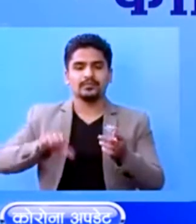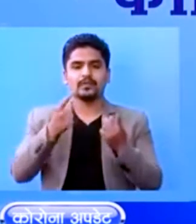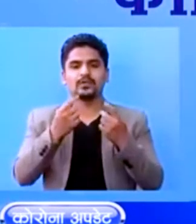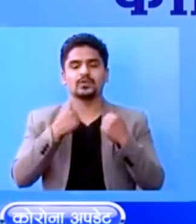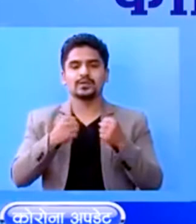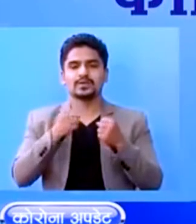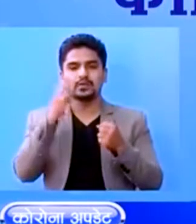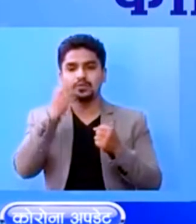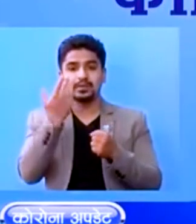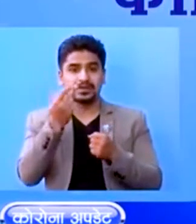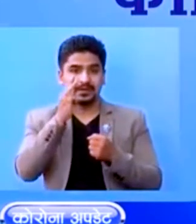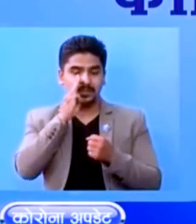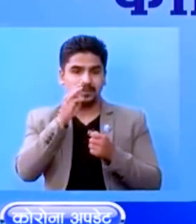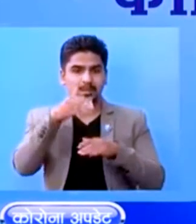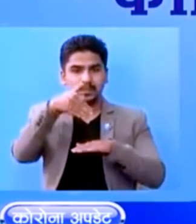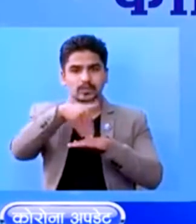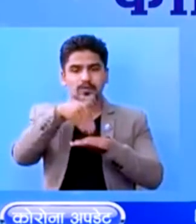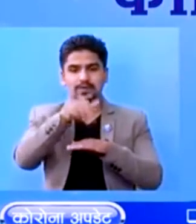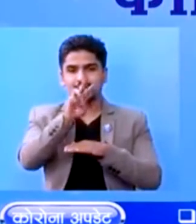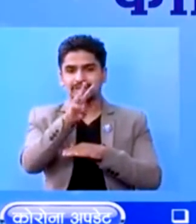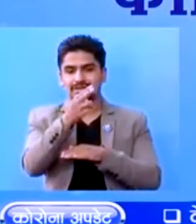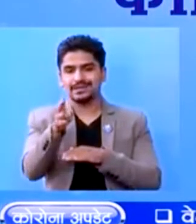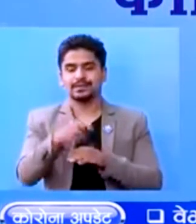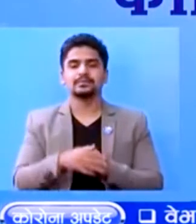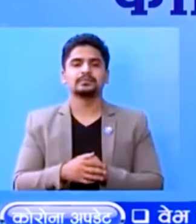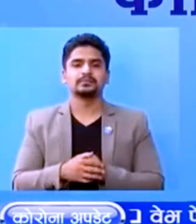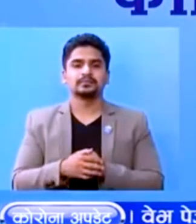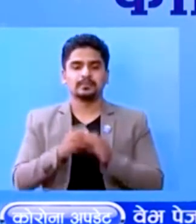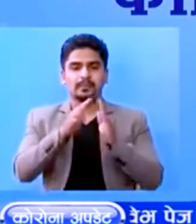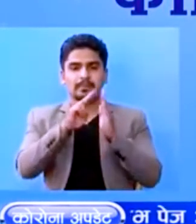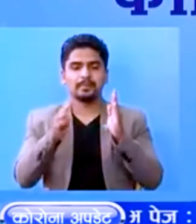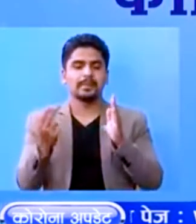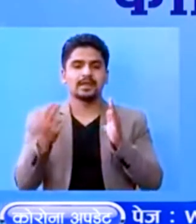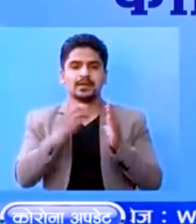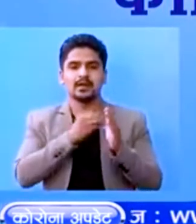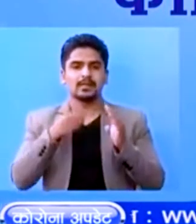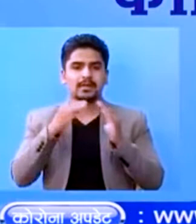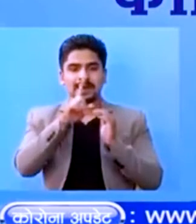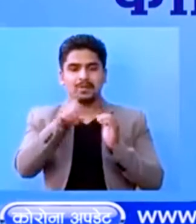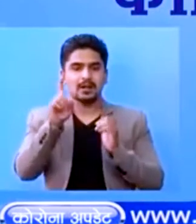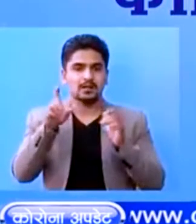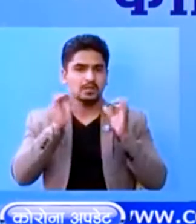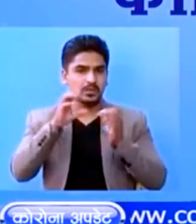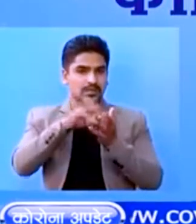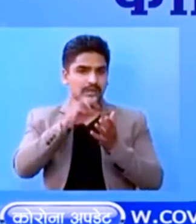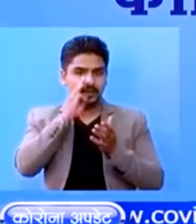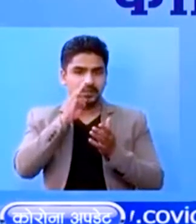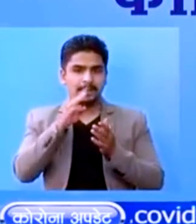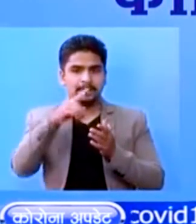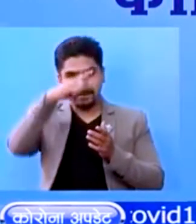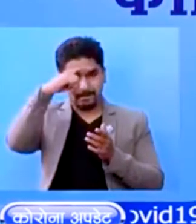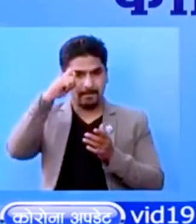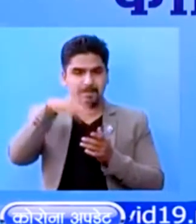प्रयोगशाला रूपन्देहीमा प्युठानका तीनजना, भेरी अस्पताल नेपालगञ्ज प्रयोगशालामा